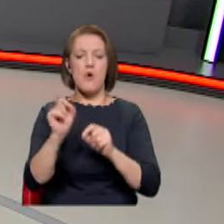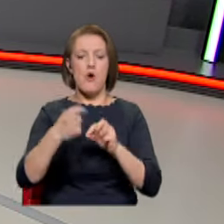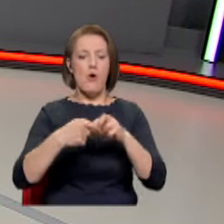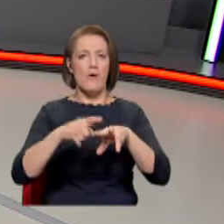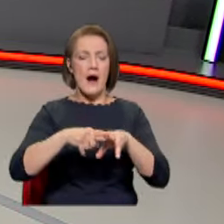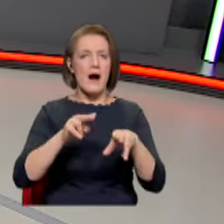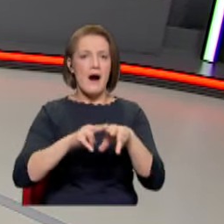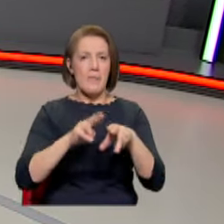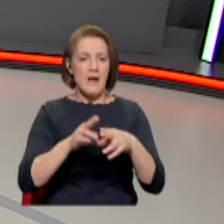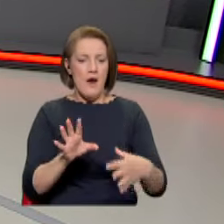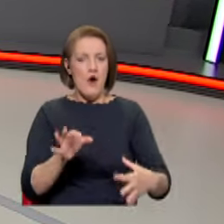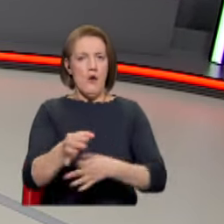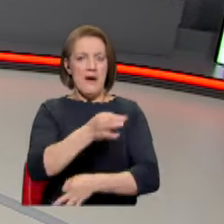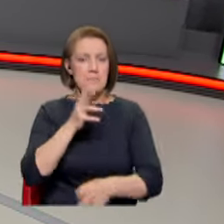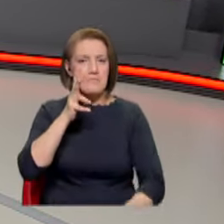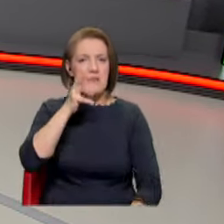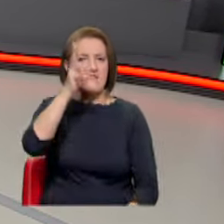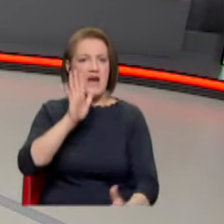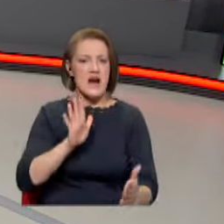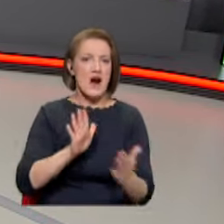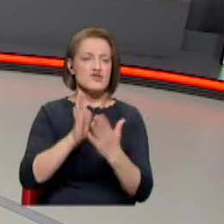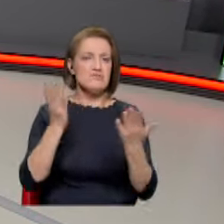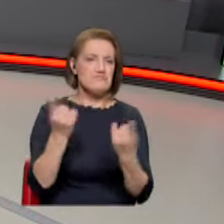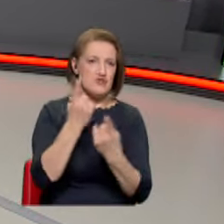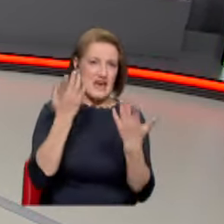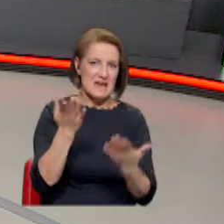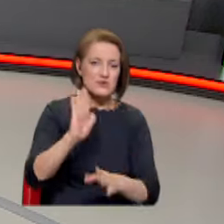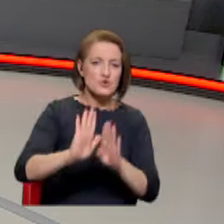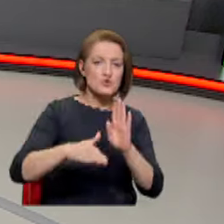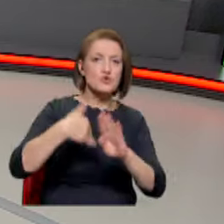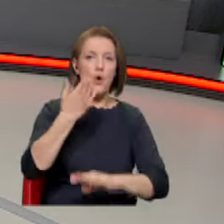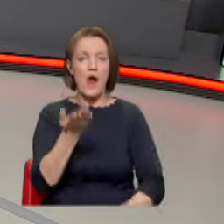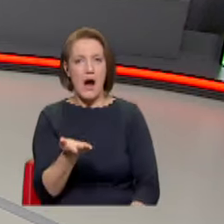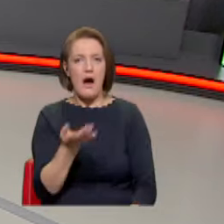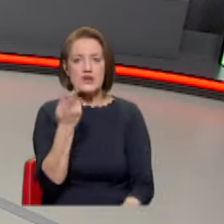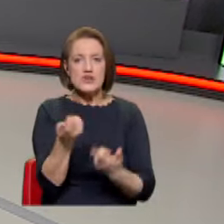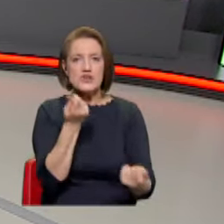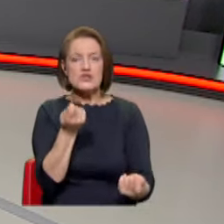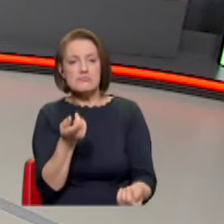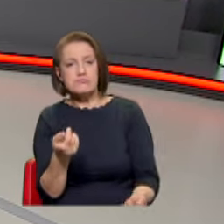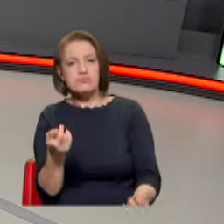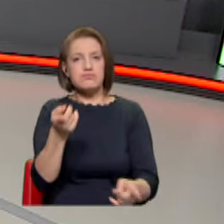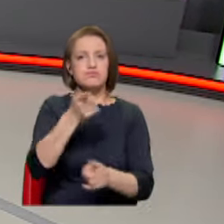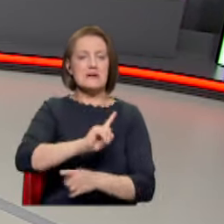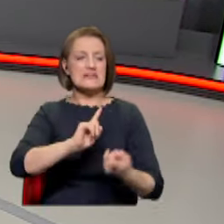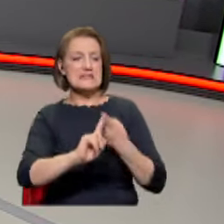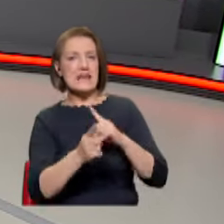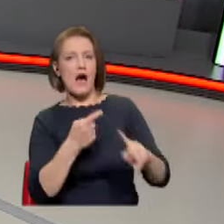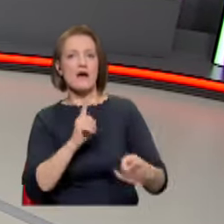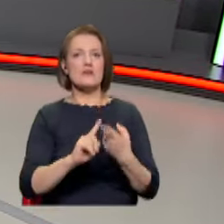operasyonu mafyaya karşı bir şey filan diye sonra iş birden başka siyasi bir şeye